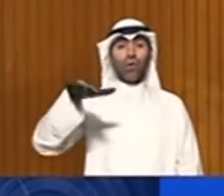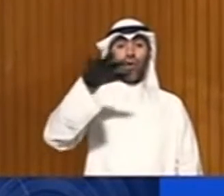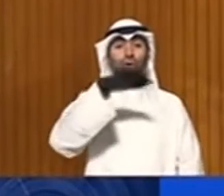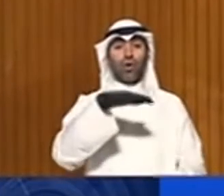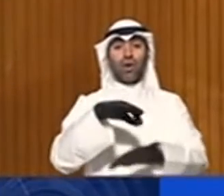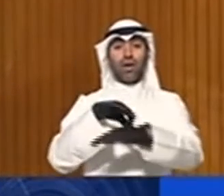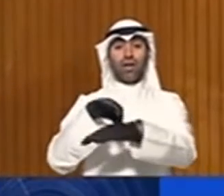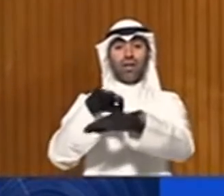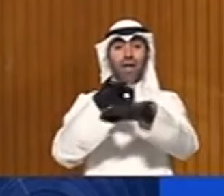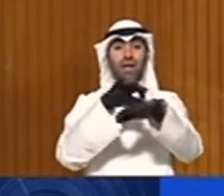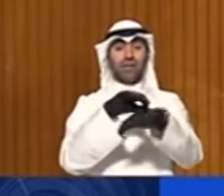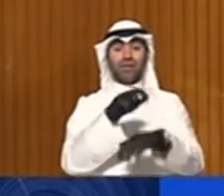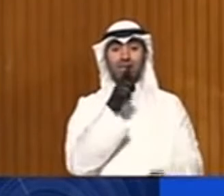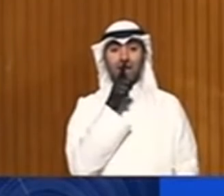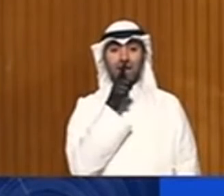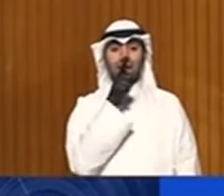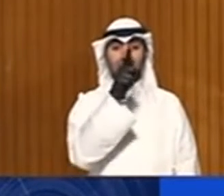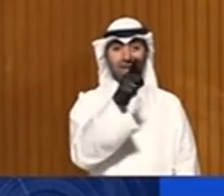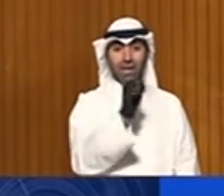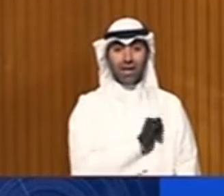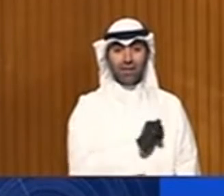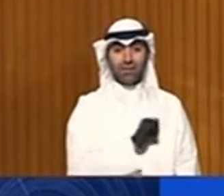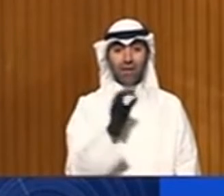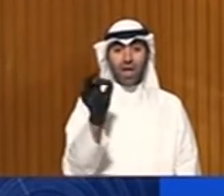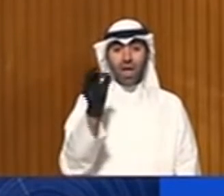استفاد منها يعني 16,000